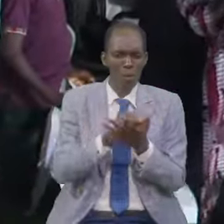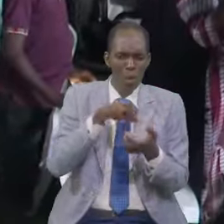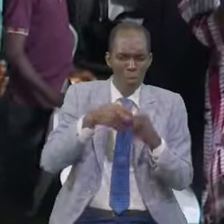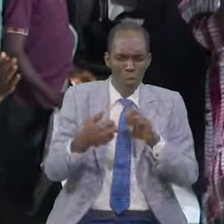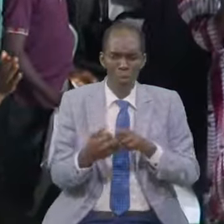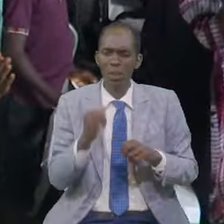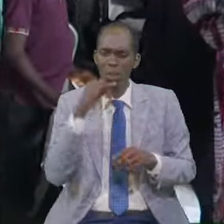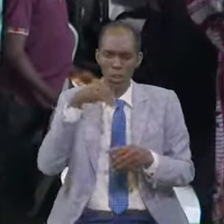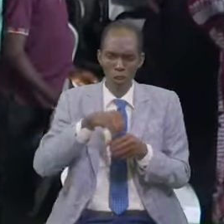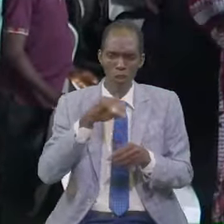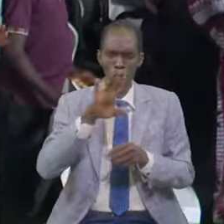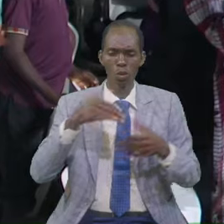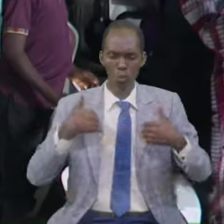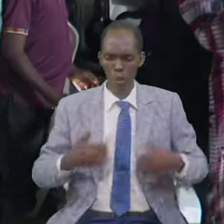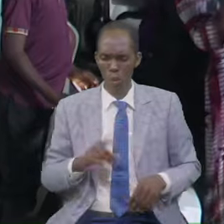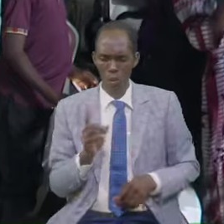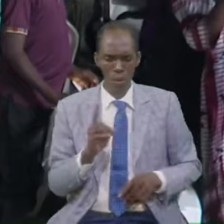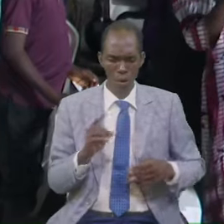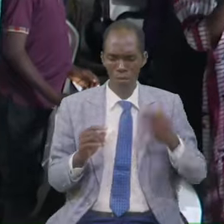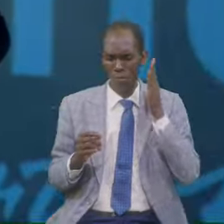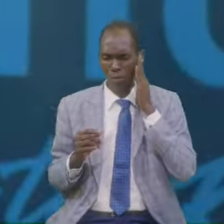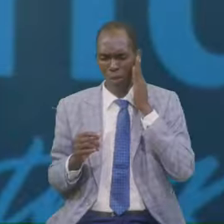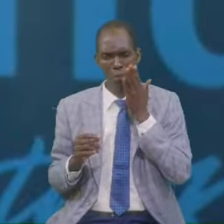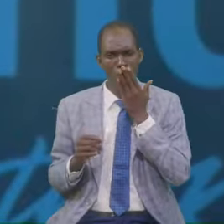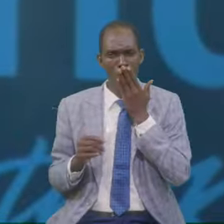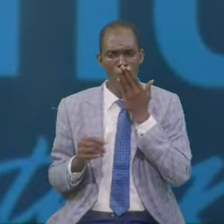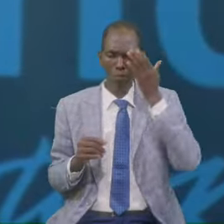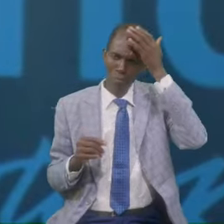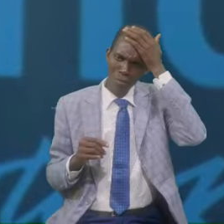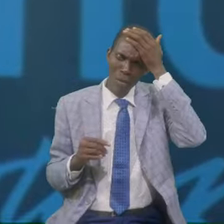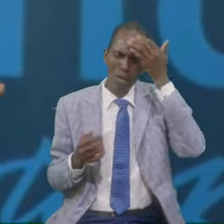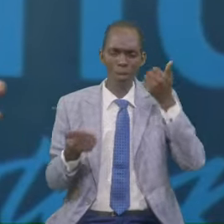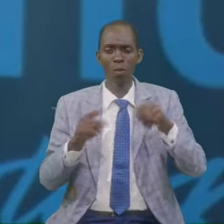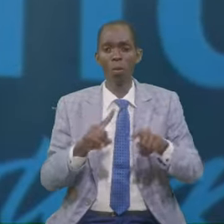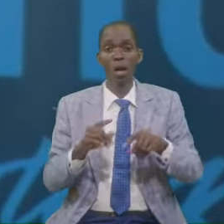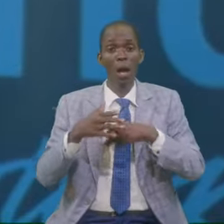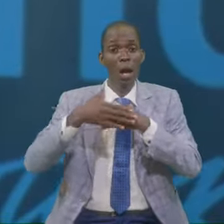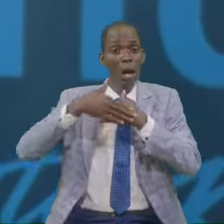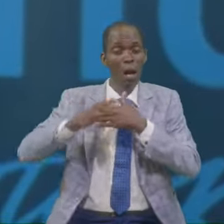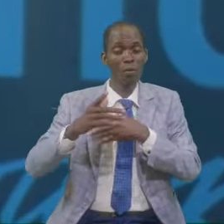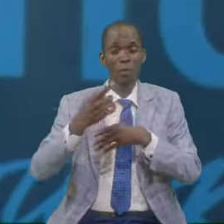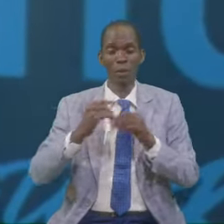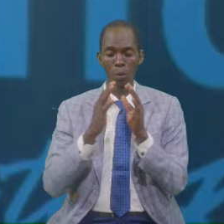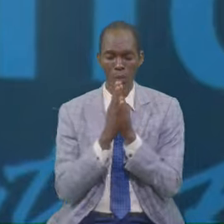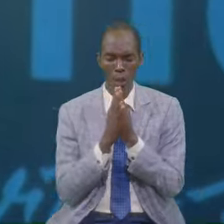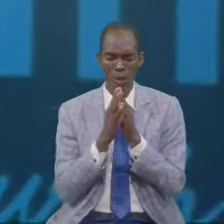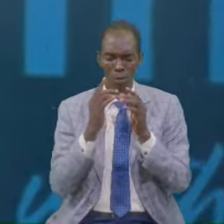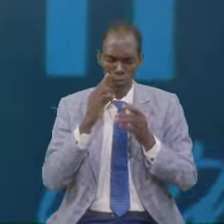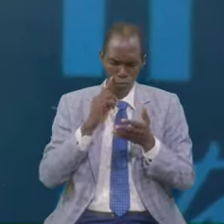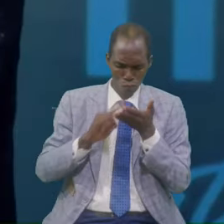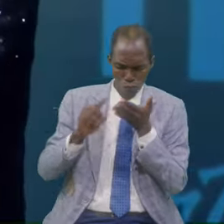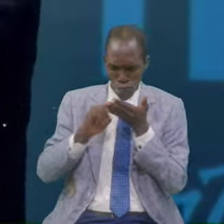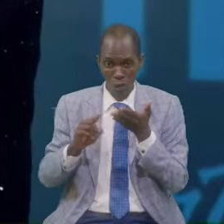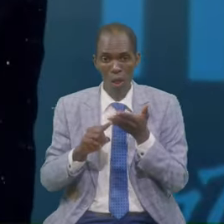ఏదో వ్యాధి ఏదో మీరు గుర్తించండి. At the end of the prayer, అక్కడ మీరు చేతులు ఉంచుకోండి. ప్రార్థన చివరిలో చూసుకోండి. Check up and discover your healing.